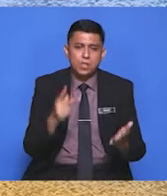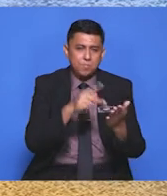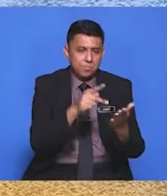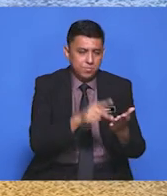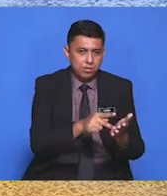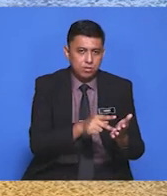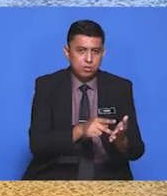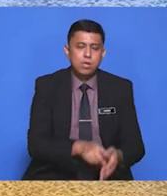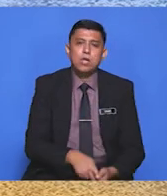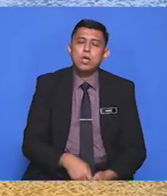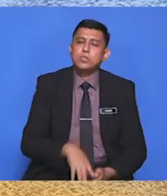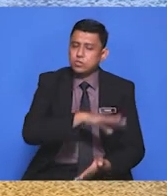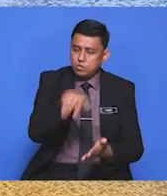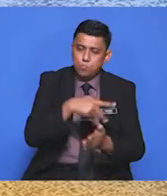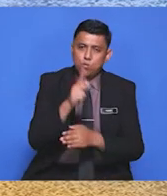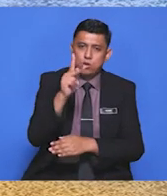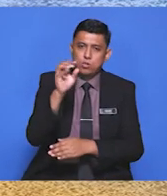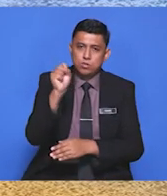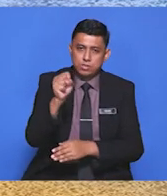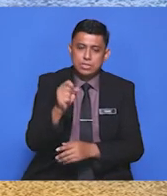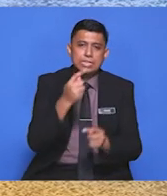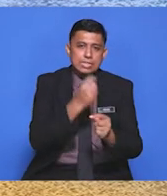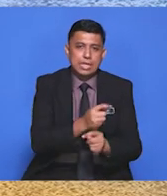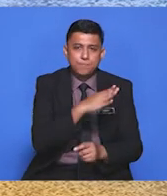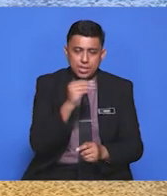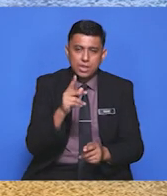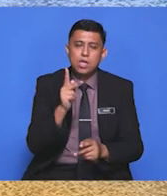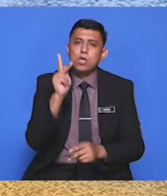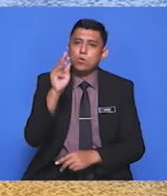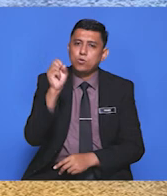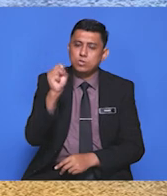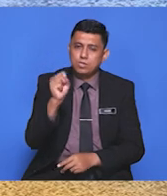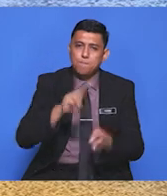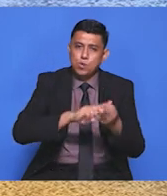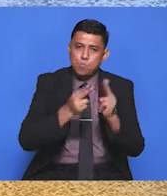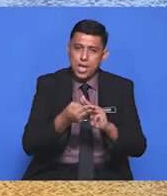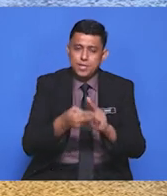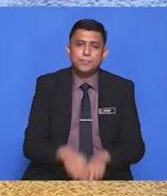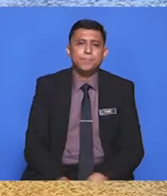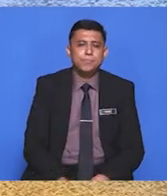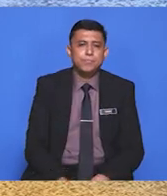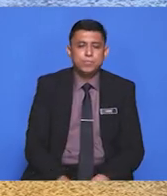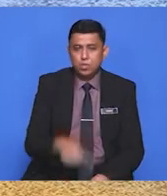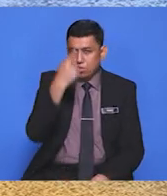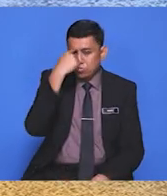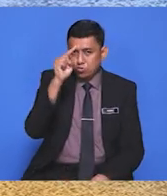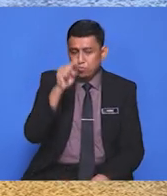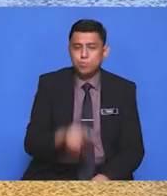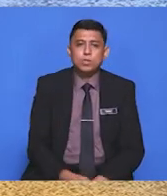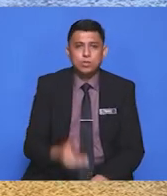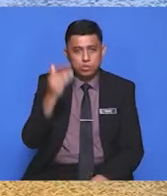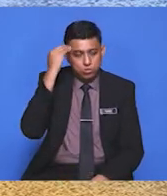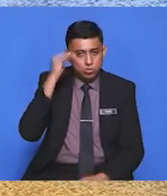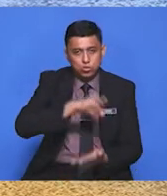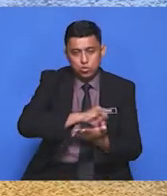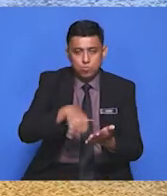kos yang terdiri daripada kos tetap dan kos berubah untuk mengetahui